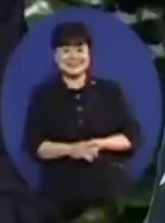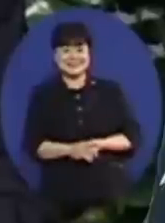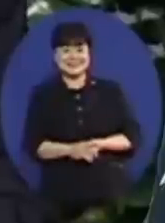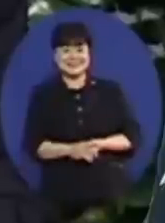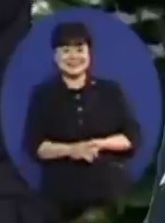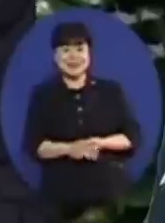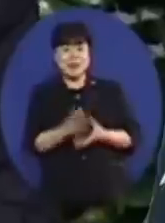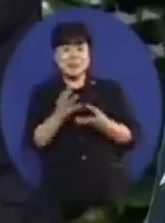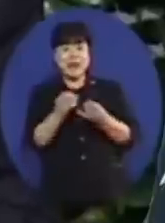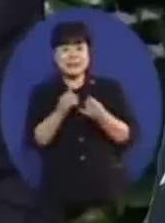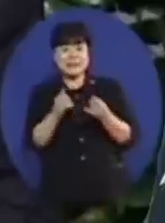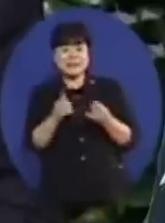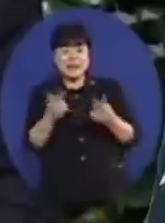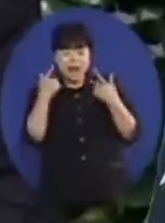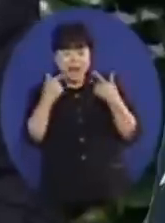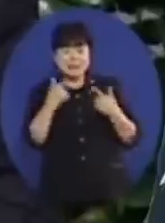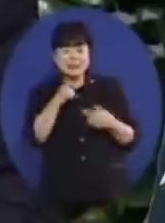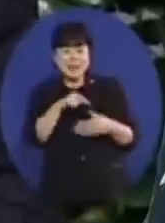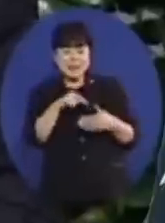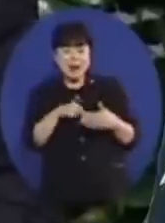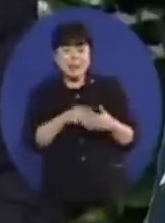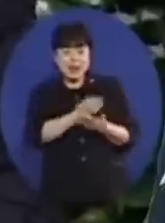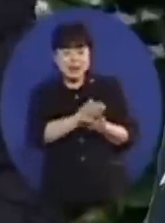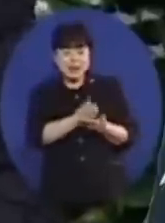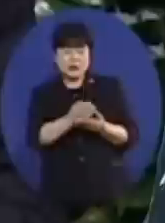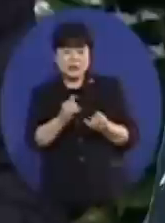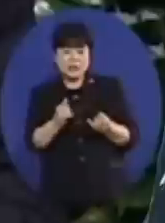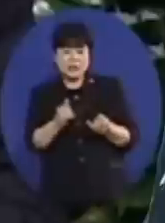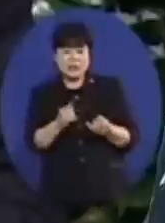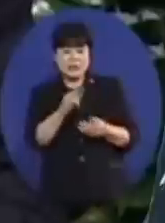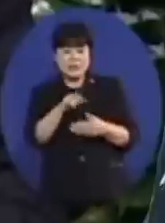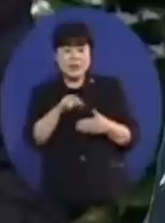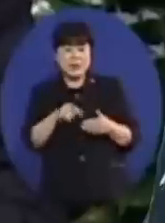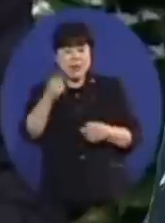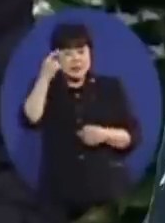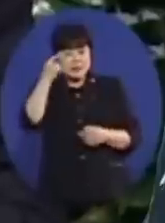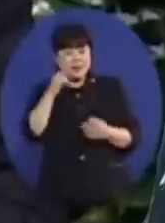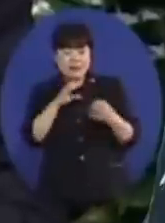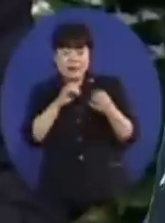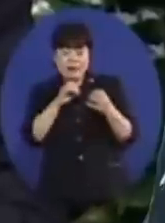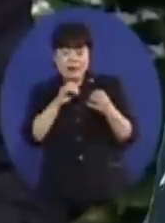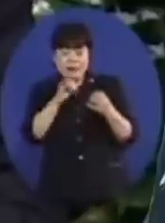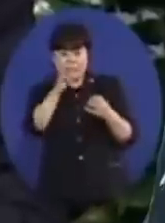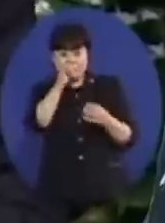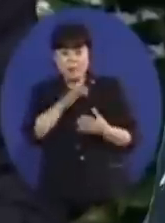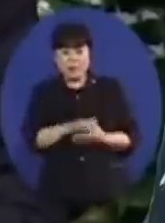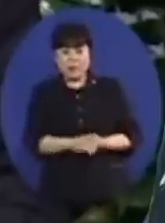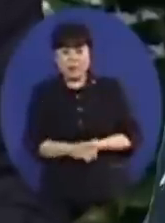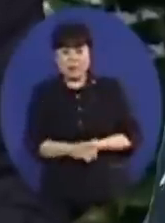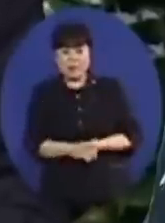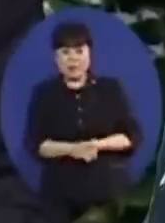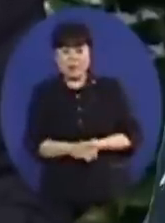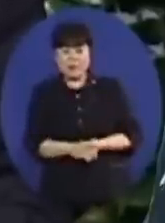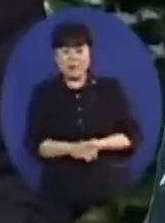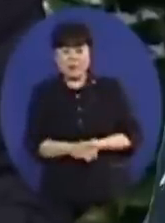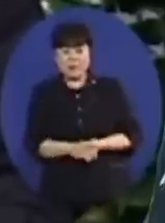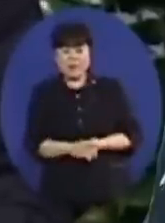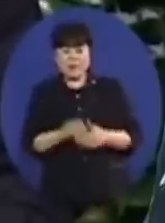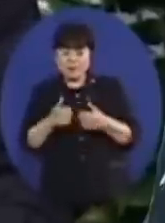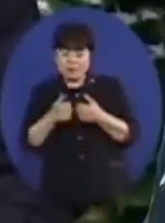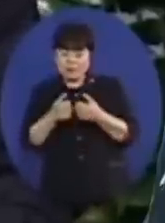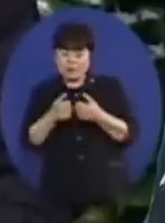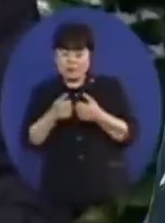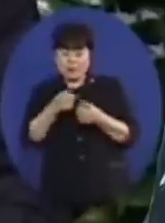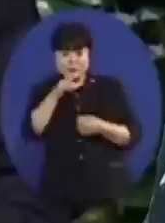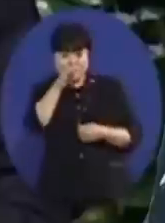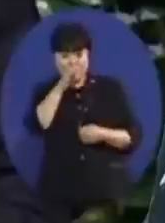그 여러 명이 항상 내 마음속에 이야기를 하고 있어요 인연을